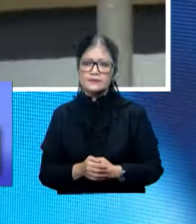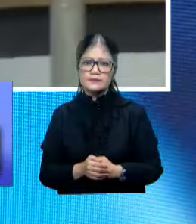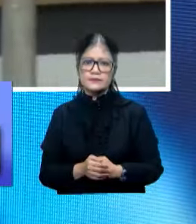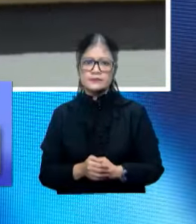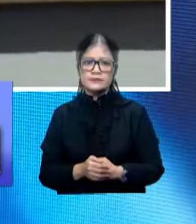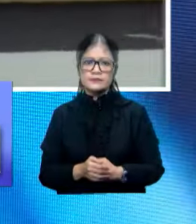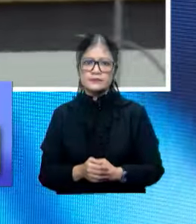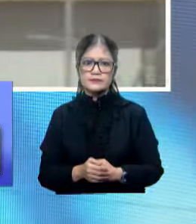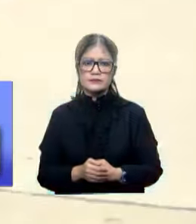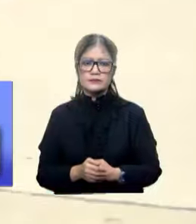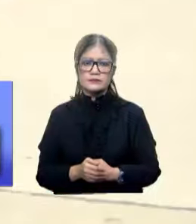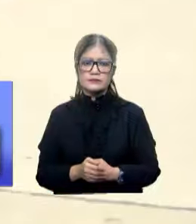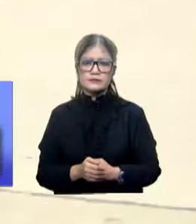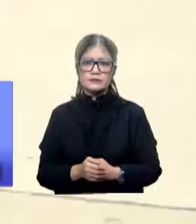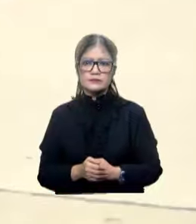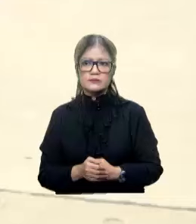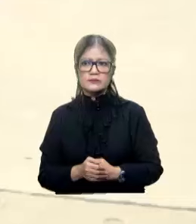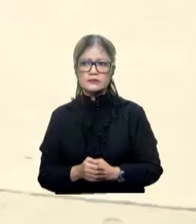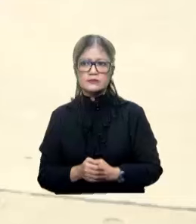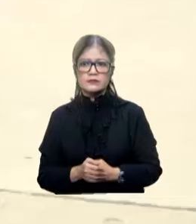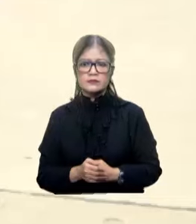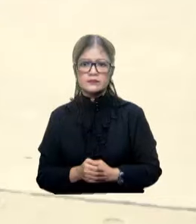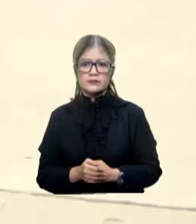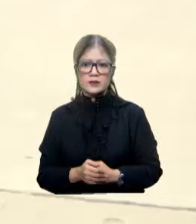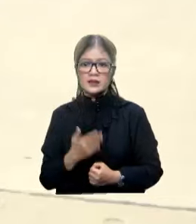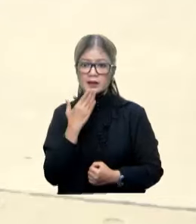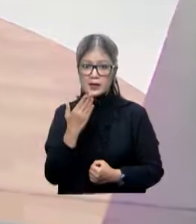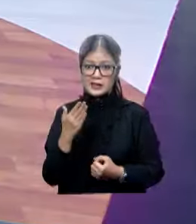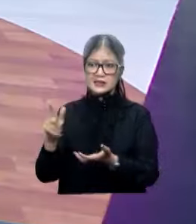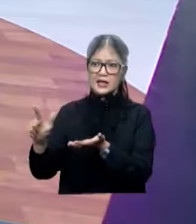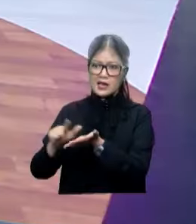Gede. Iya, baik. Terima kasih atas